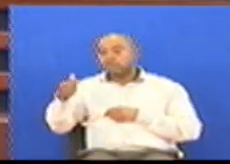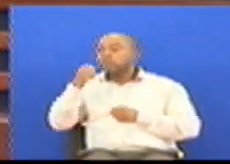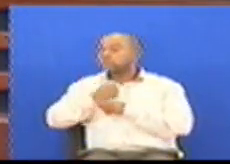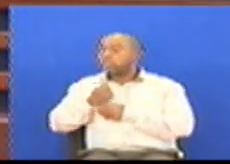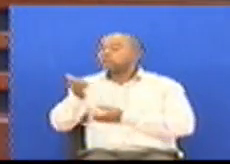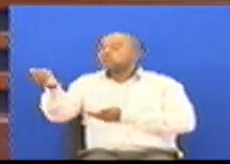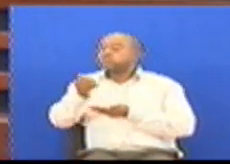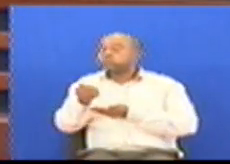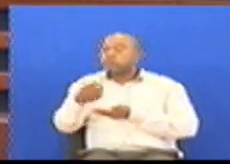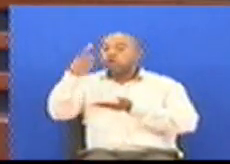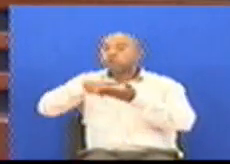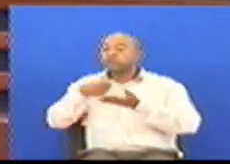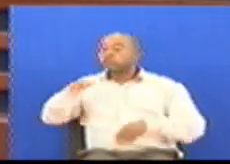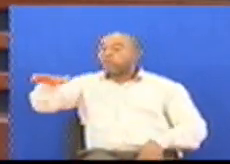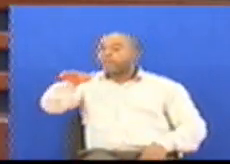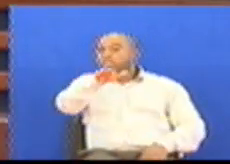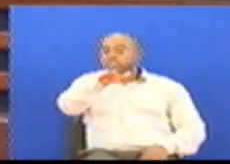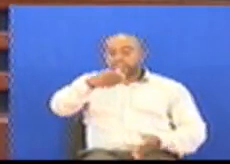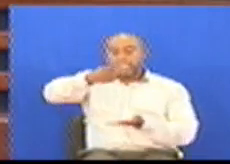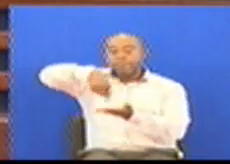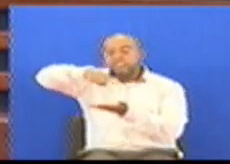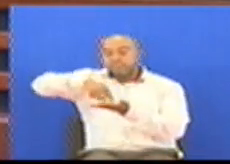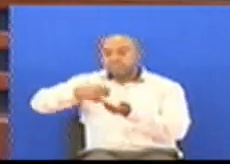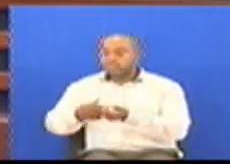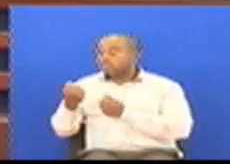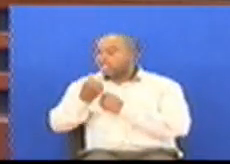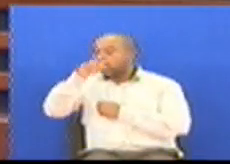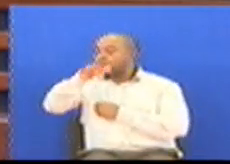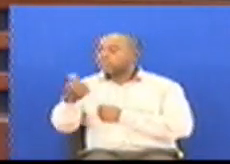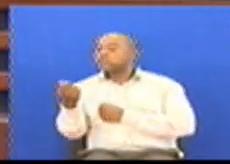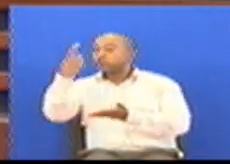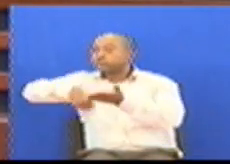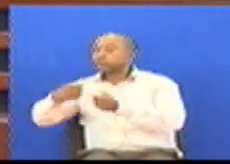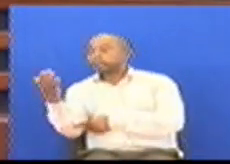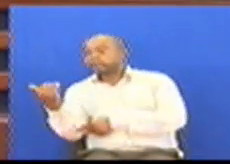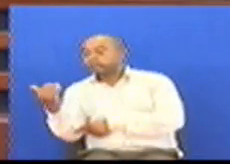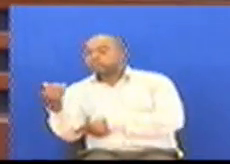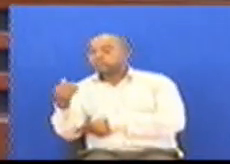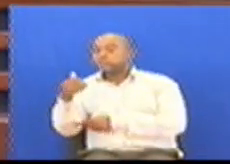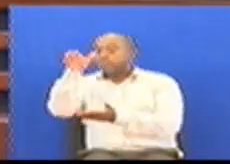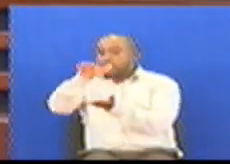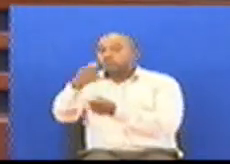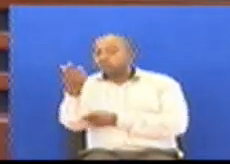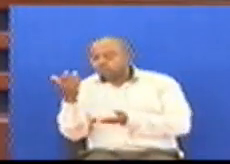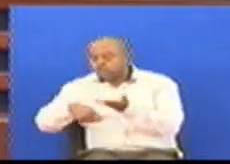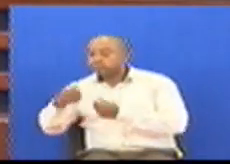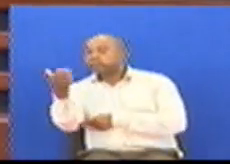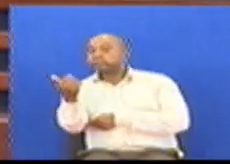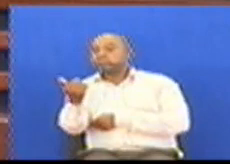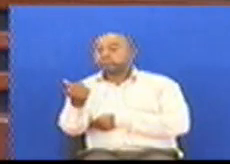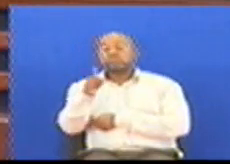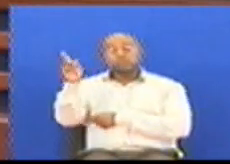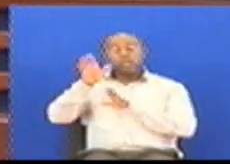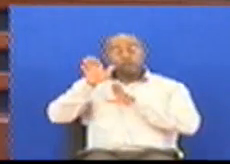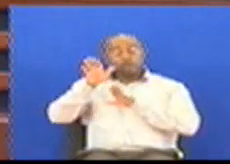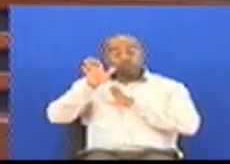wa parking kwenye majiji. Sasa mimi niombe pale Mwanza ndipo ilipokuwa inafanyika pilot study. Na hii pilot study baada